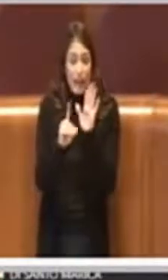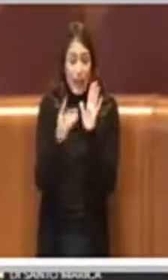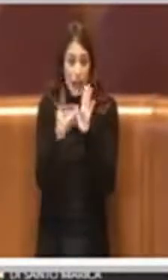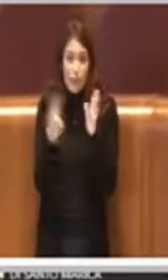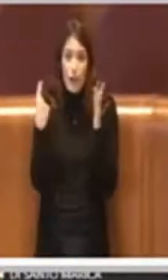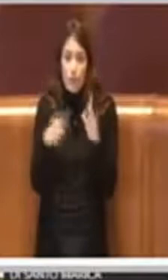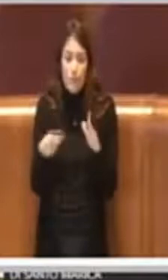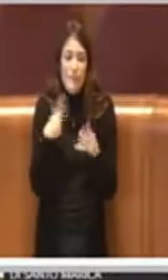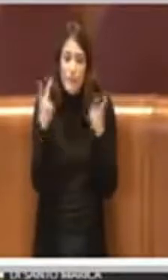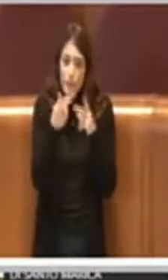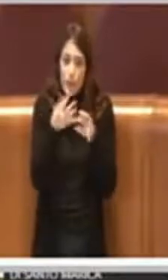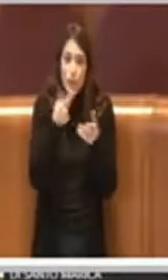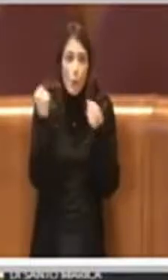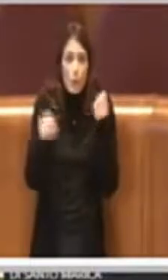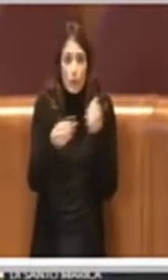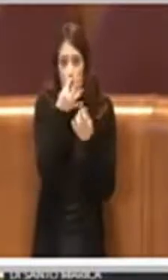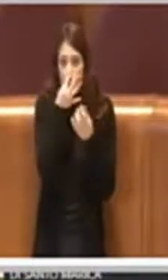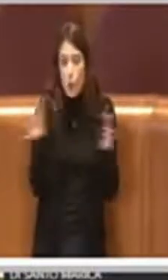pessima.